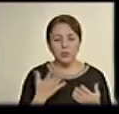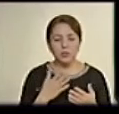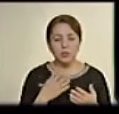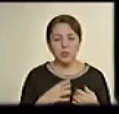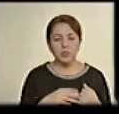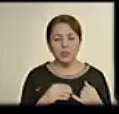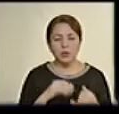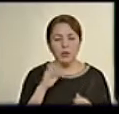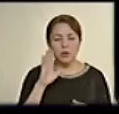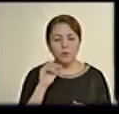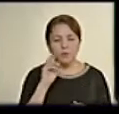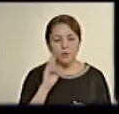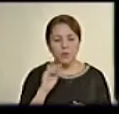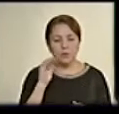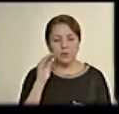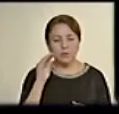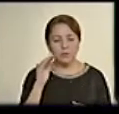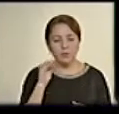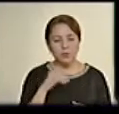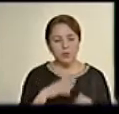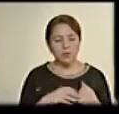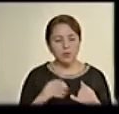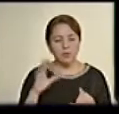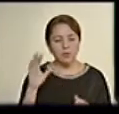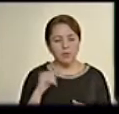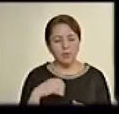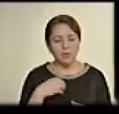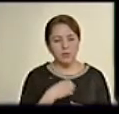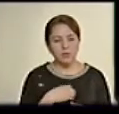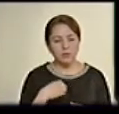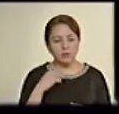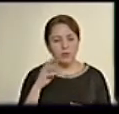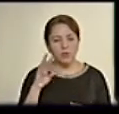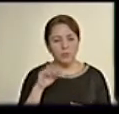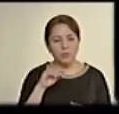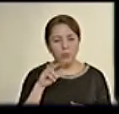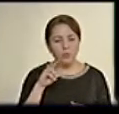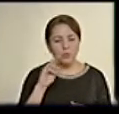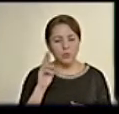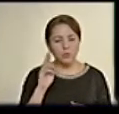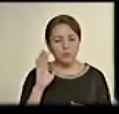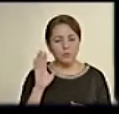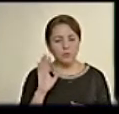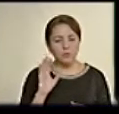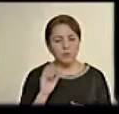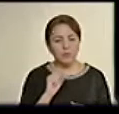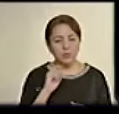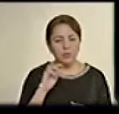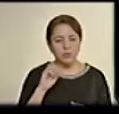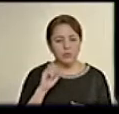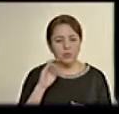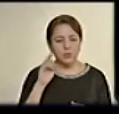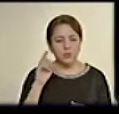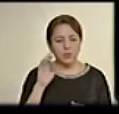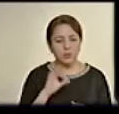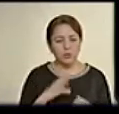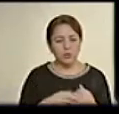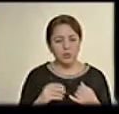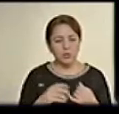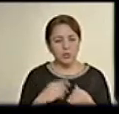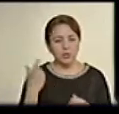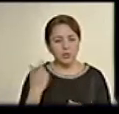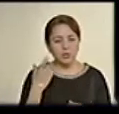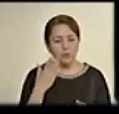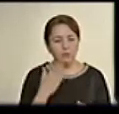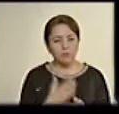yerlari to'g'ri va asosiy mulk hamda tanho yer egaliklari mavjud